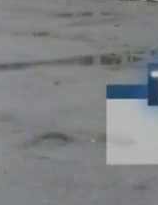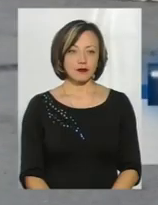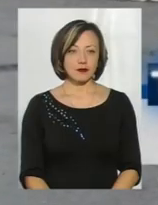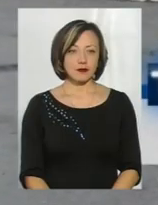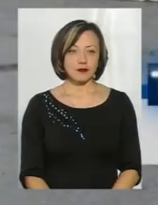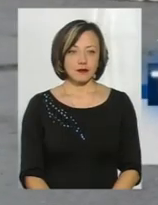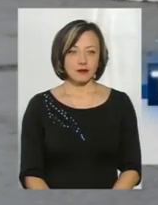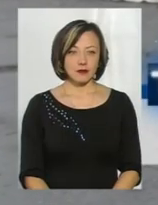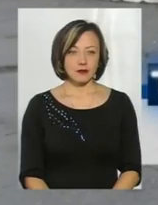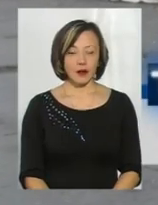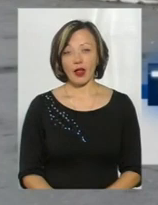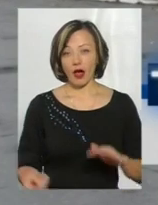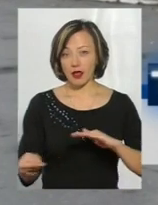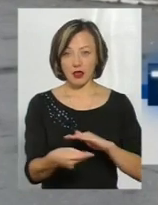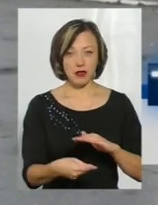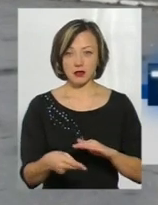По-моєму, йде нормально агітація.